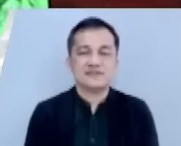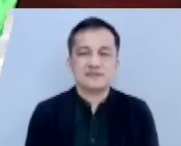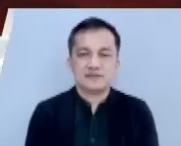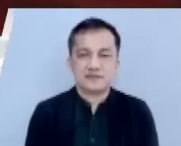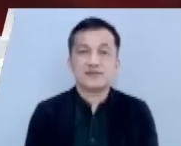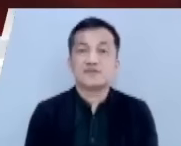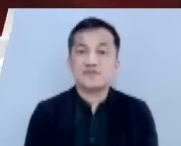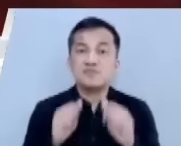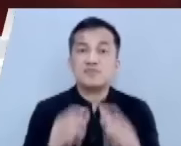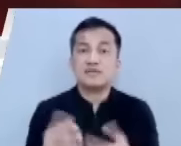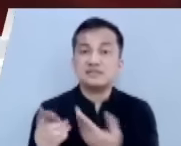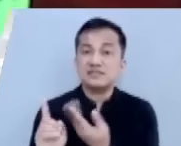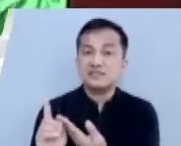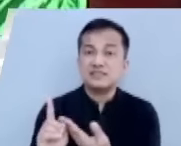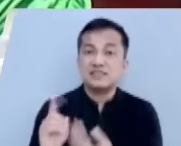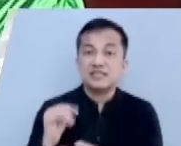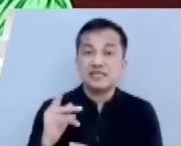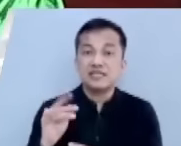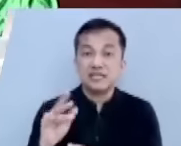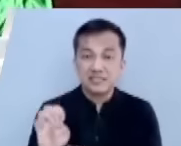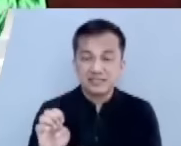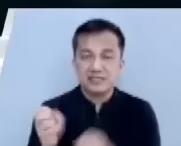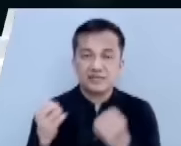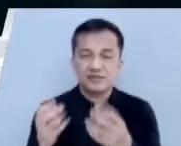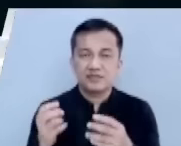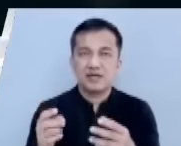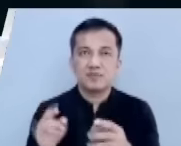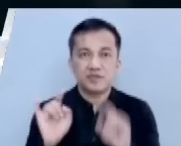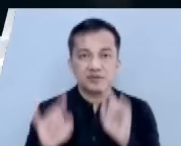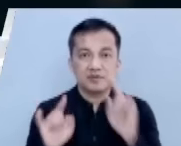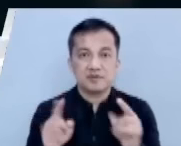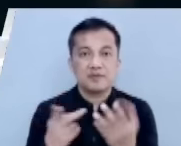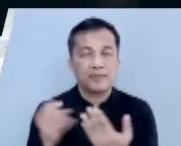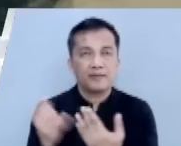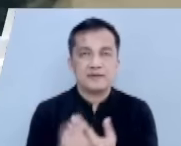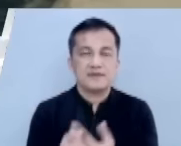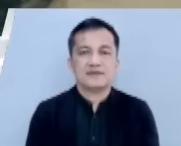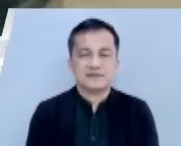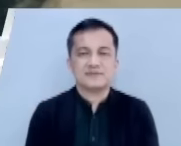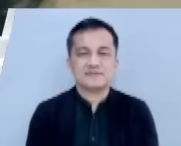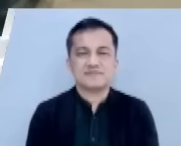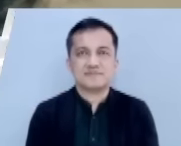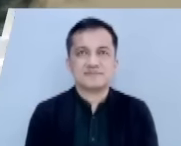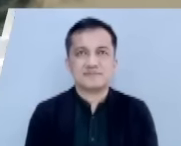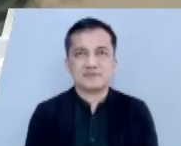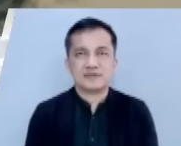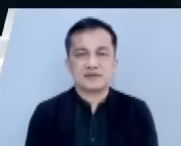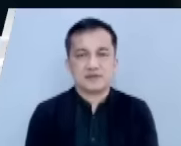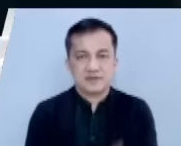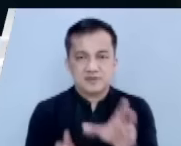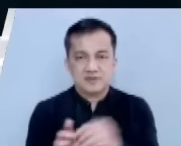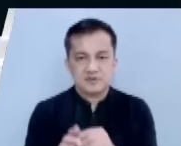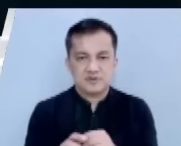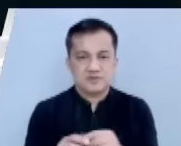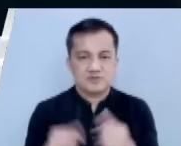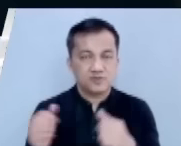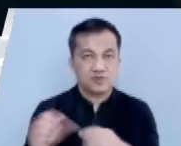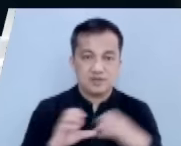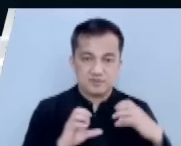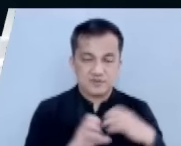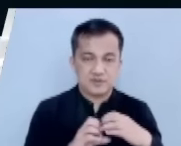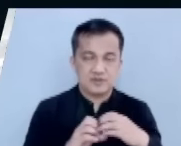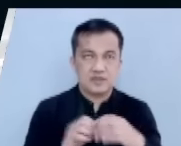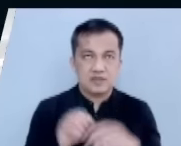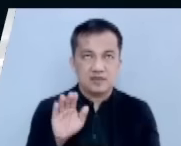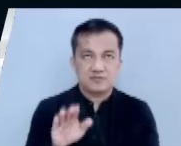Kailin dahil sa dami ng endorsement projects. Diyan ka magaling, Lola. Kabilang ang ongoing Kapuso Afternoon Prime